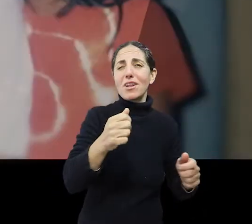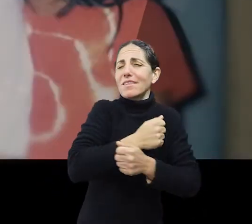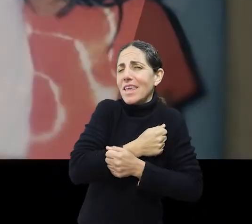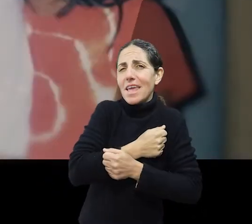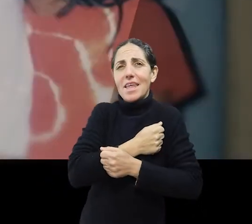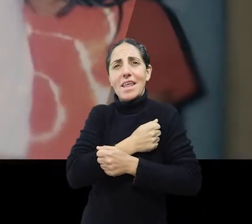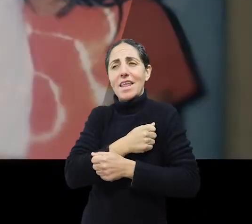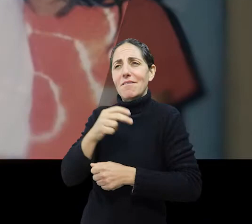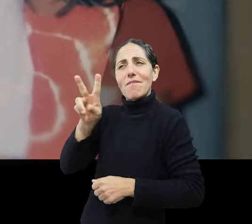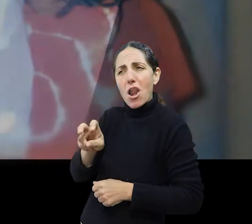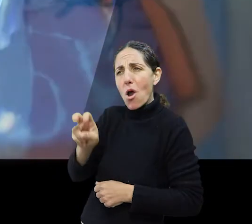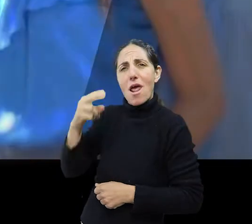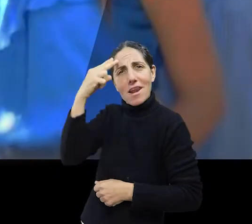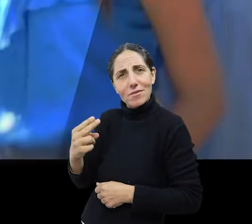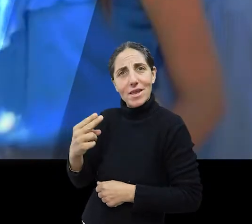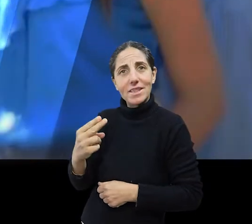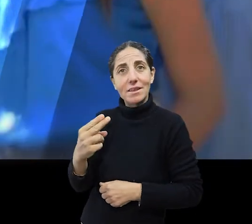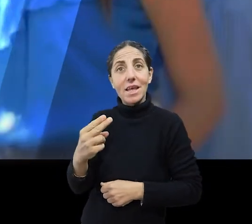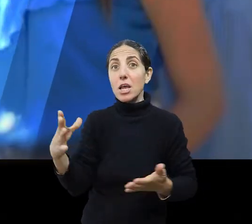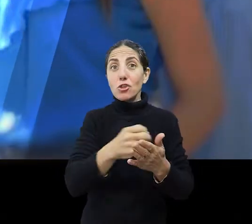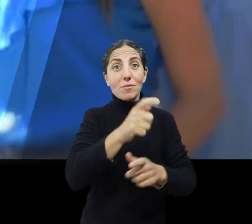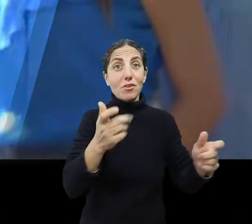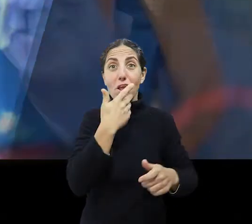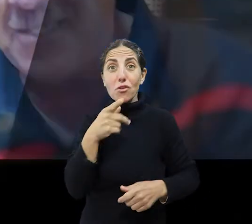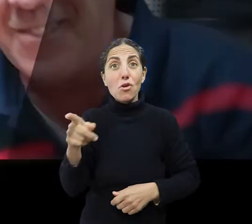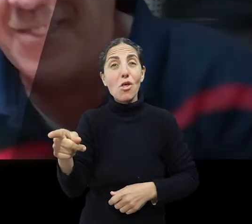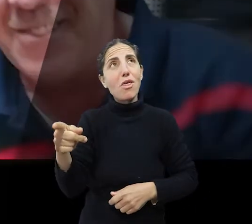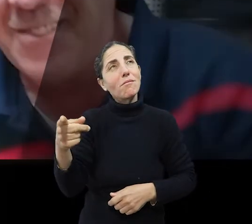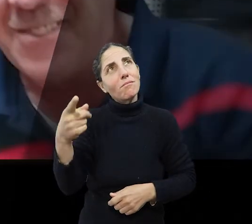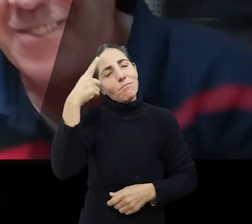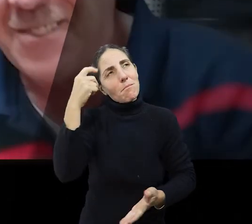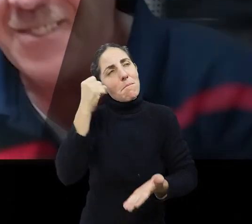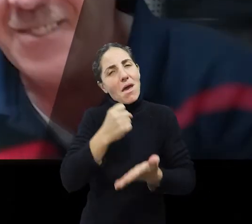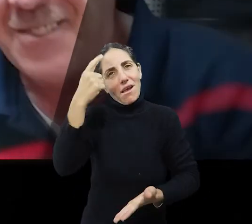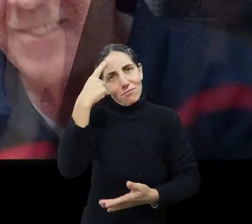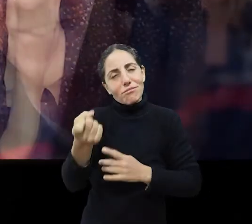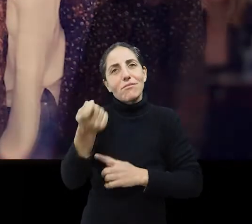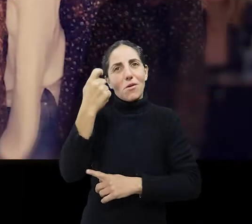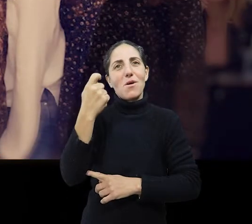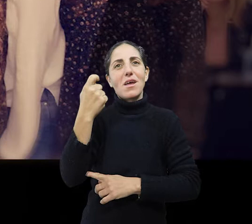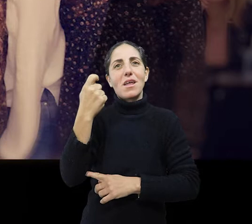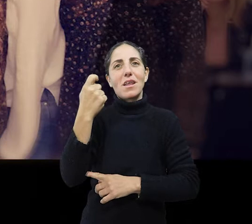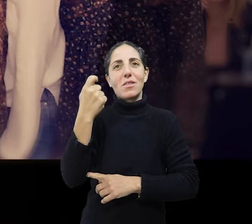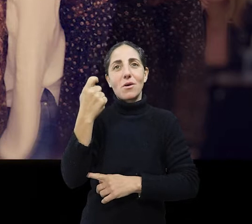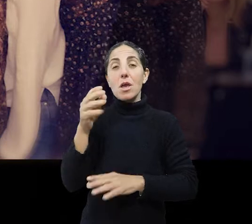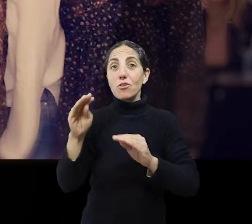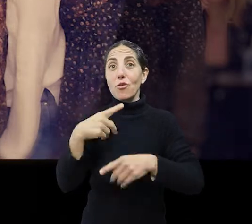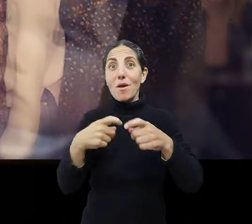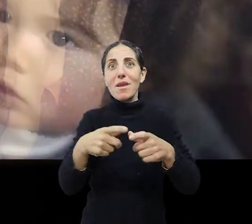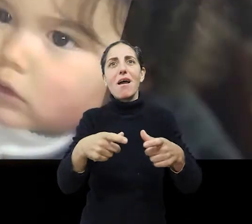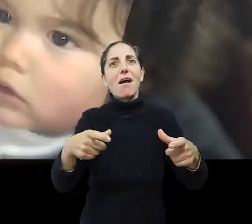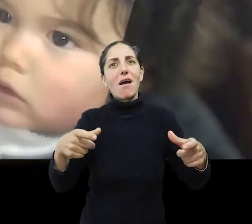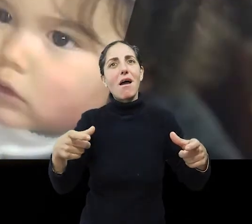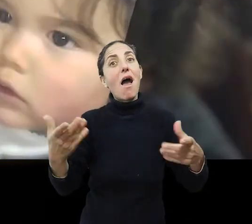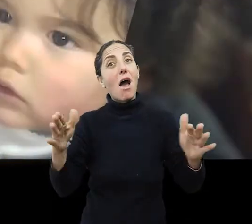i respectat per tots, deixà un gran record en tots els que el conegueren i una gran família que ha seguit creixent en la seva